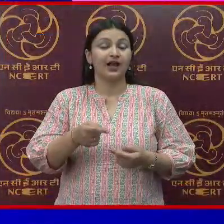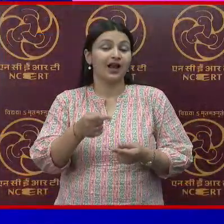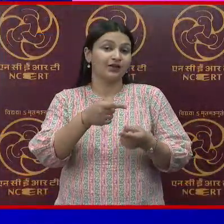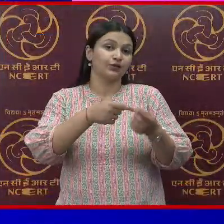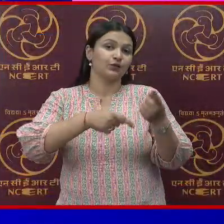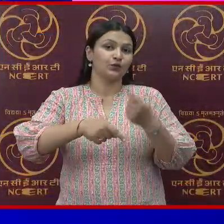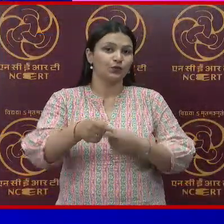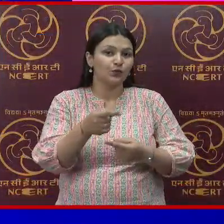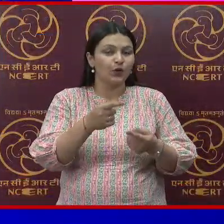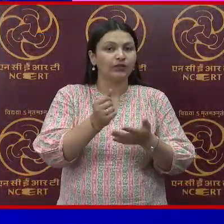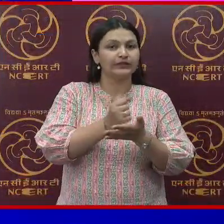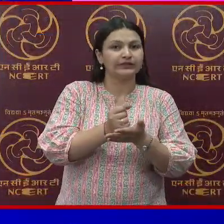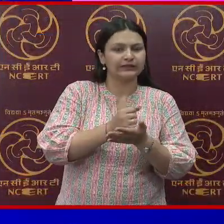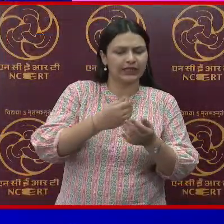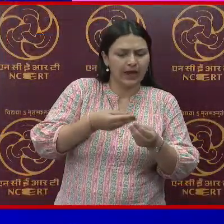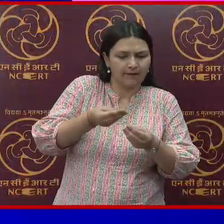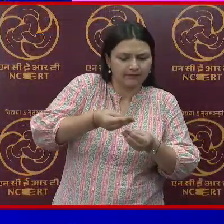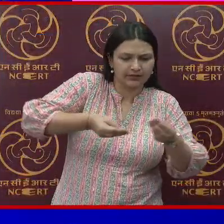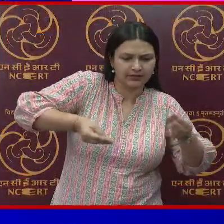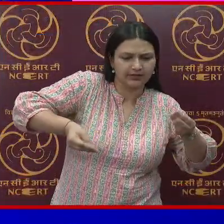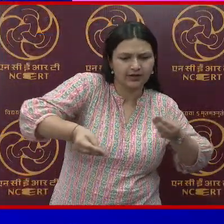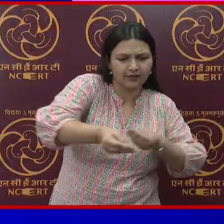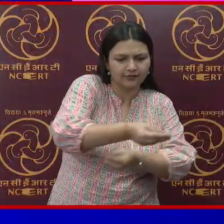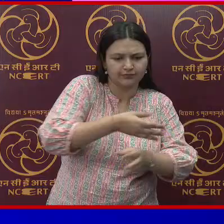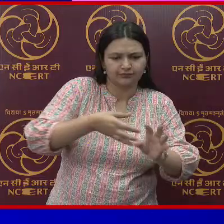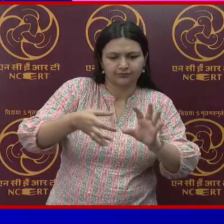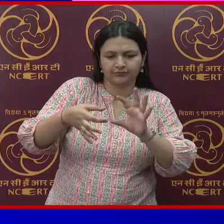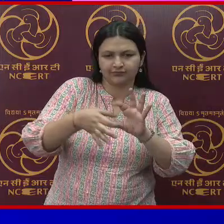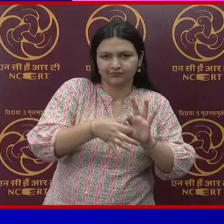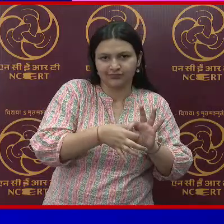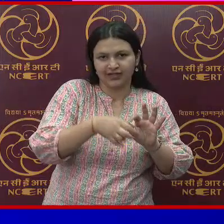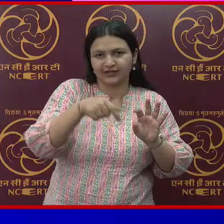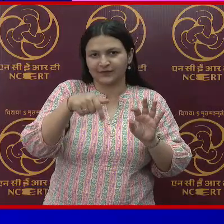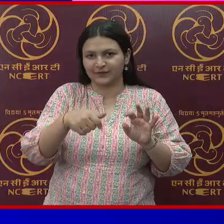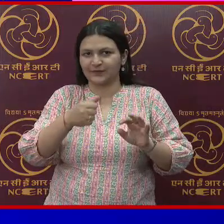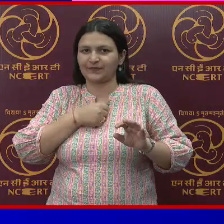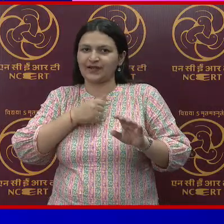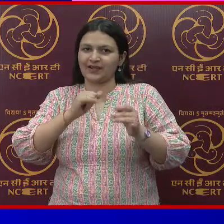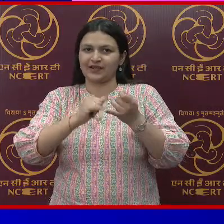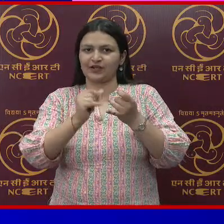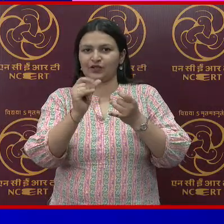से और सराउंडिंग से जुड़े रहिएगा. और फिलहाल मैं